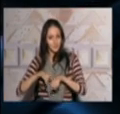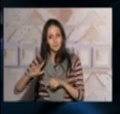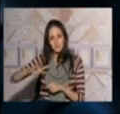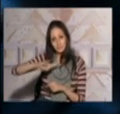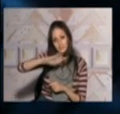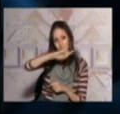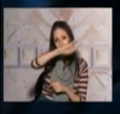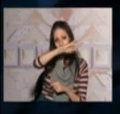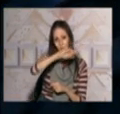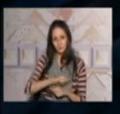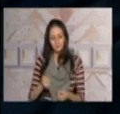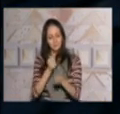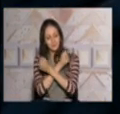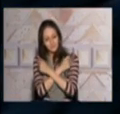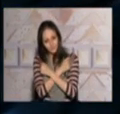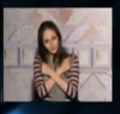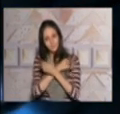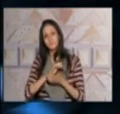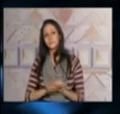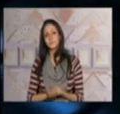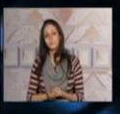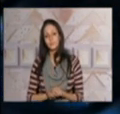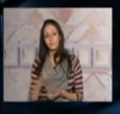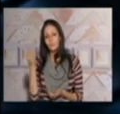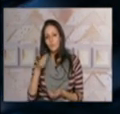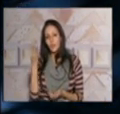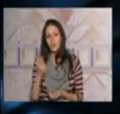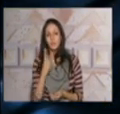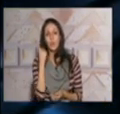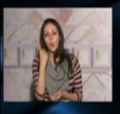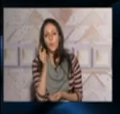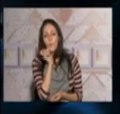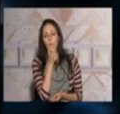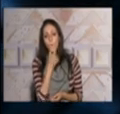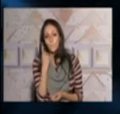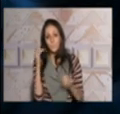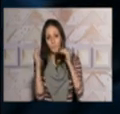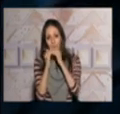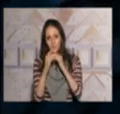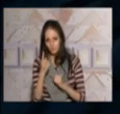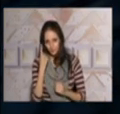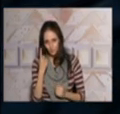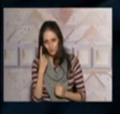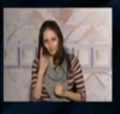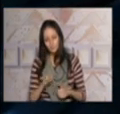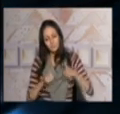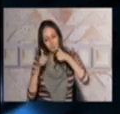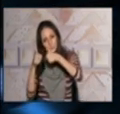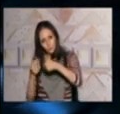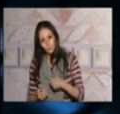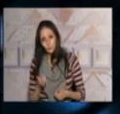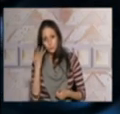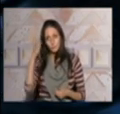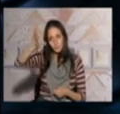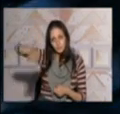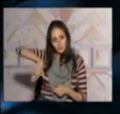الشاطئية والأقصر كرحلات اليوم الواحد، المغترات بتبدأ الصبحيه حوالي 7 الصبحيه وبترجع بالليل حوالي 7 8 بالليل.